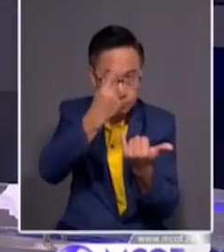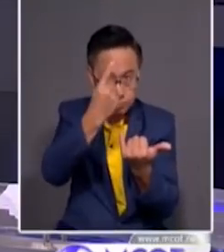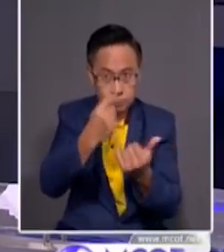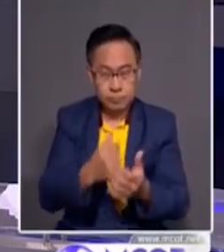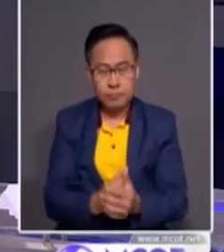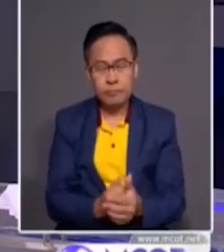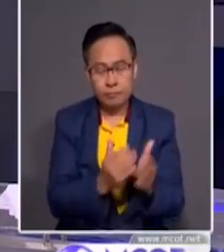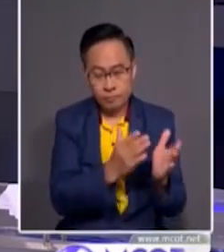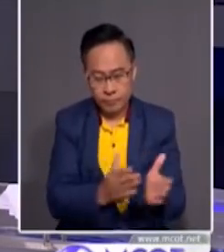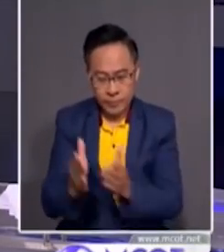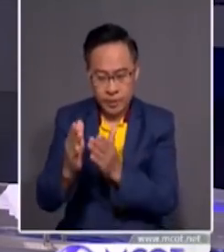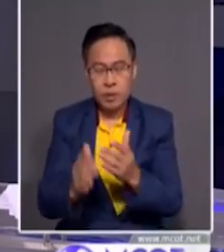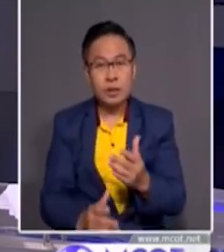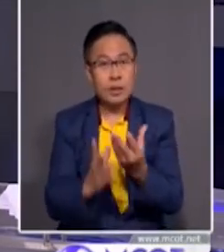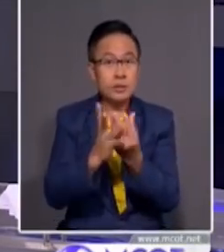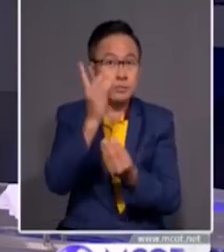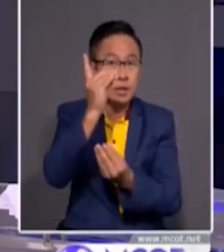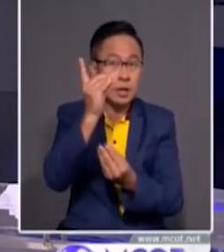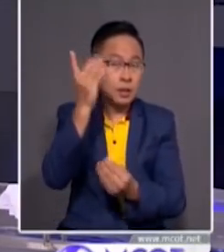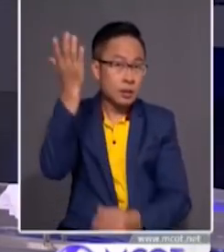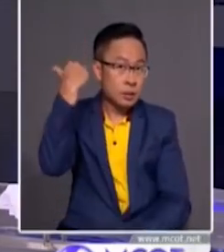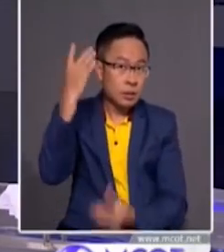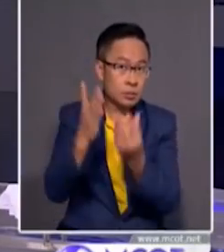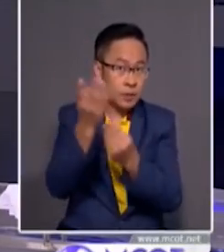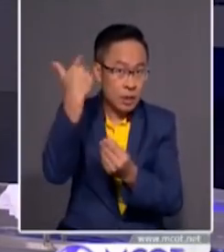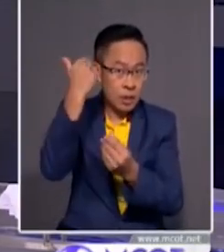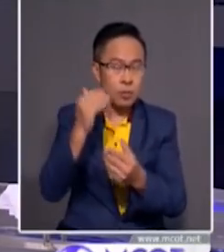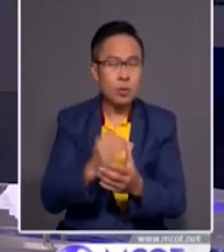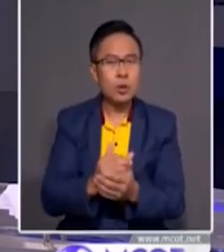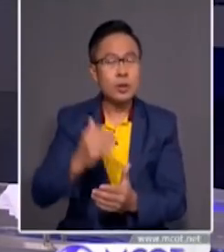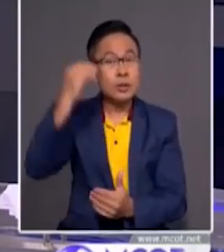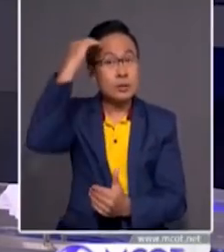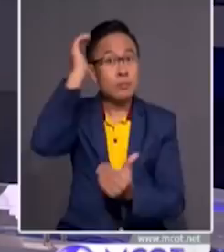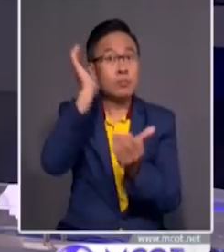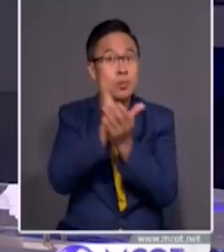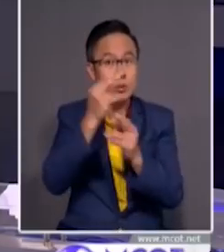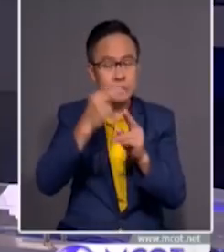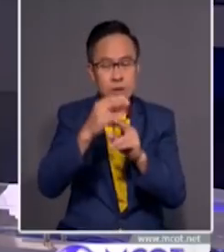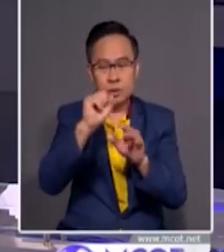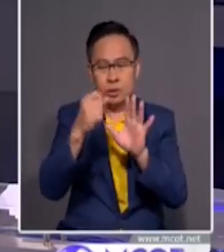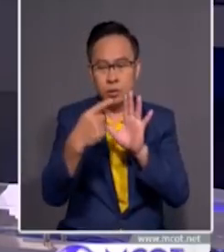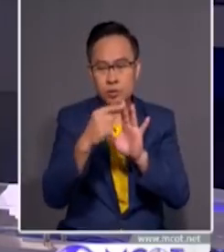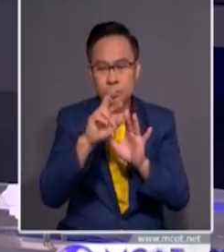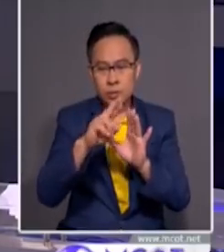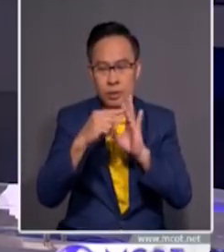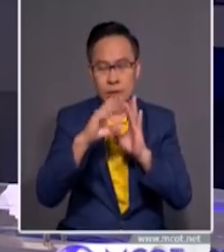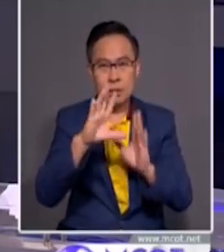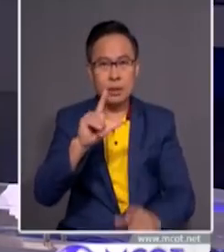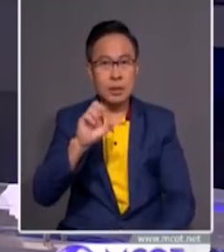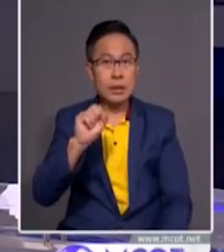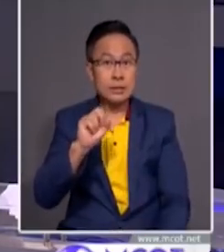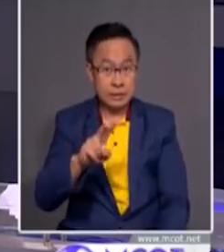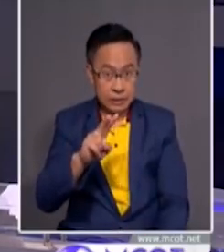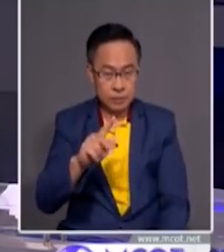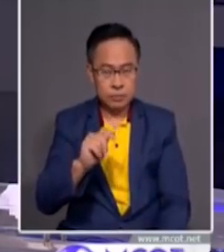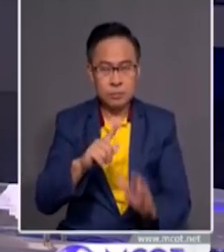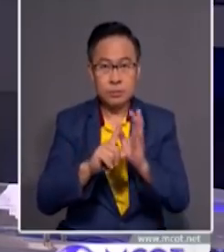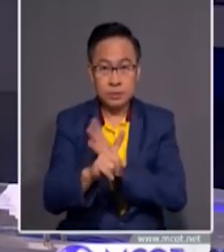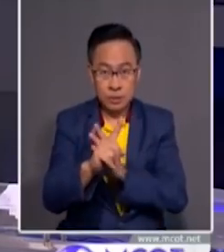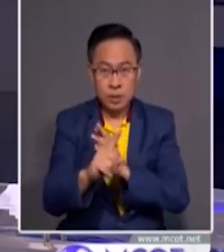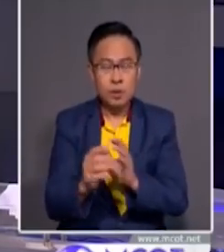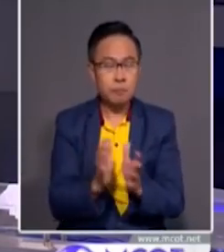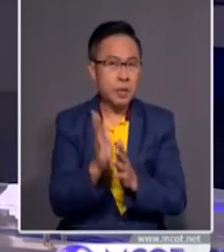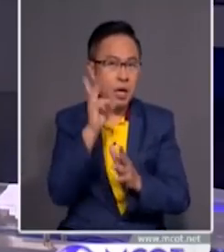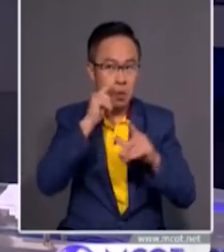อ่ะคุณผู้ชมคะมาอีกประเด็นนึงค่ะช่วงสัปดาห์ที่ผ่านมาค่ะชื่อของบิ๊กโจ๊กนะคะหรือว่าพลตำรวจโทสุรเชษฐ์หักพานนะคะกลับมาประเด็นข่าวอีกครั้ง